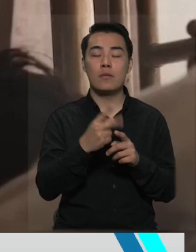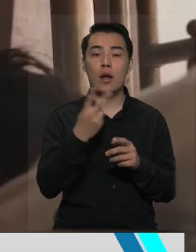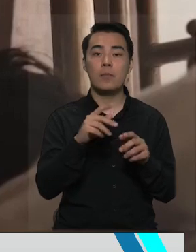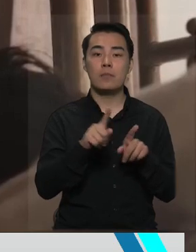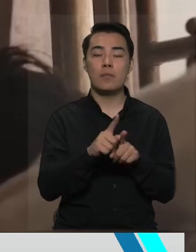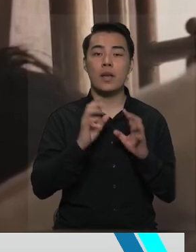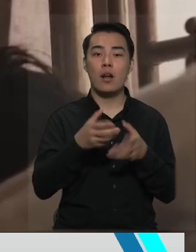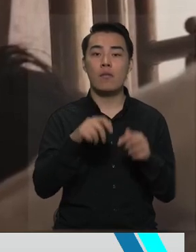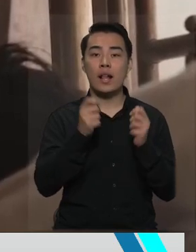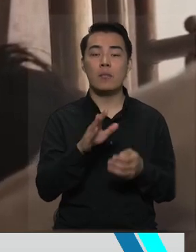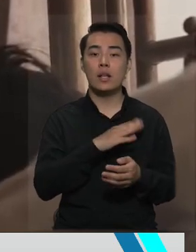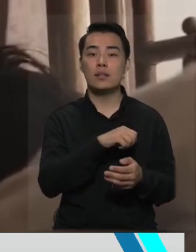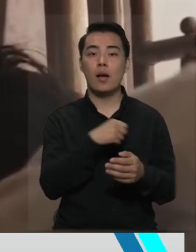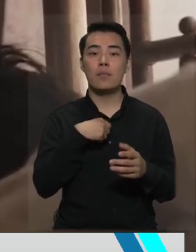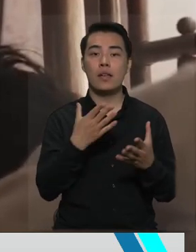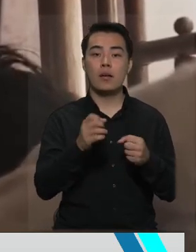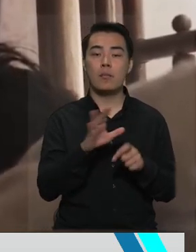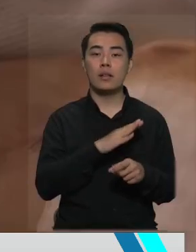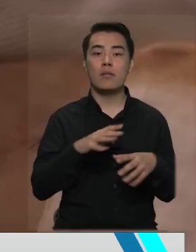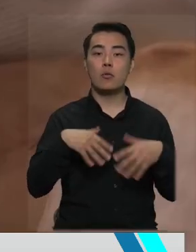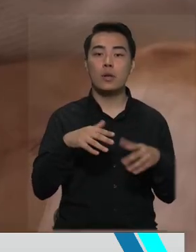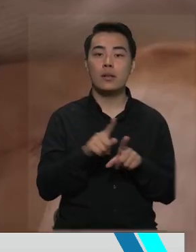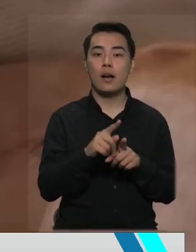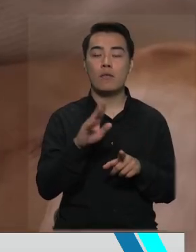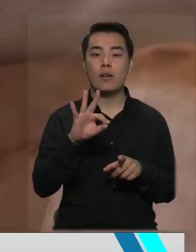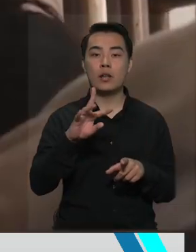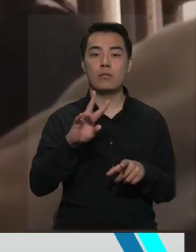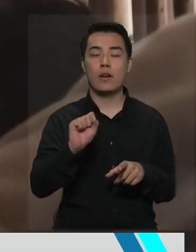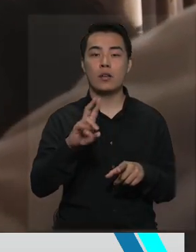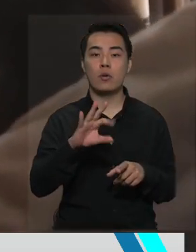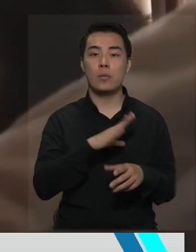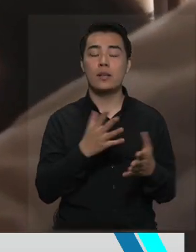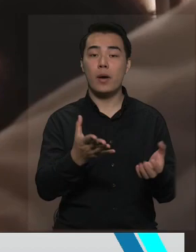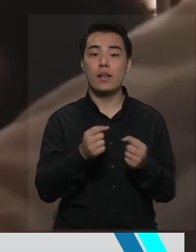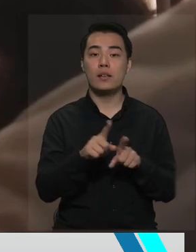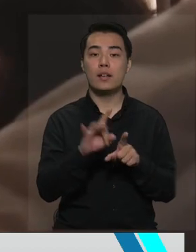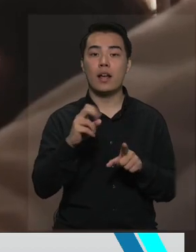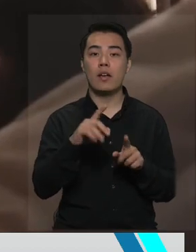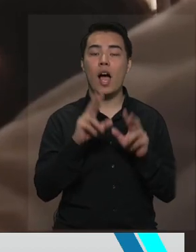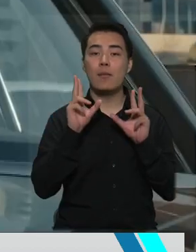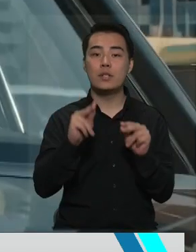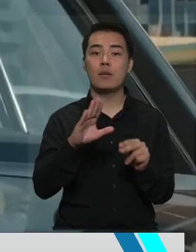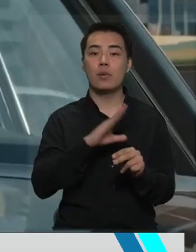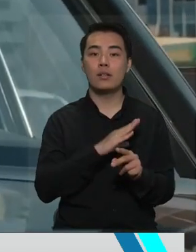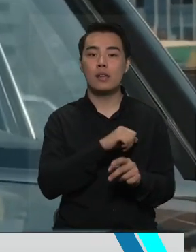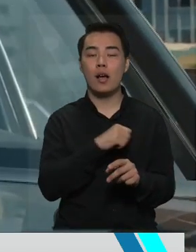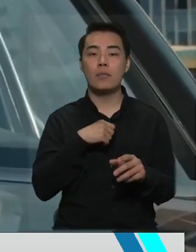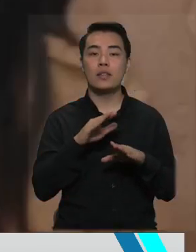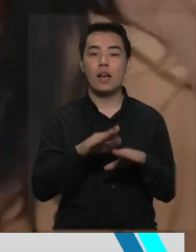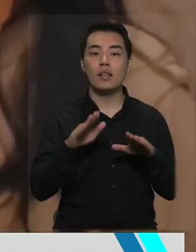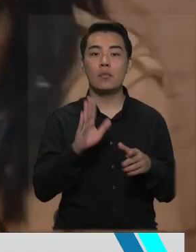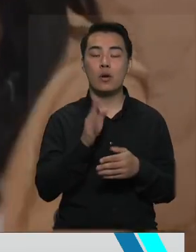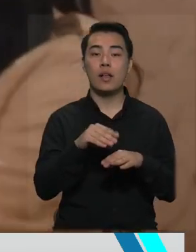казахстанский солдат бахджан спасает грузинского военнослужащего Вано с этого момента спасенный разведчик дает обещание пара дней детей